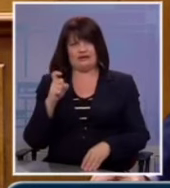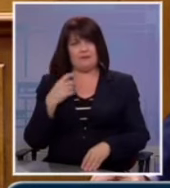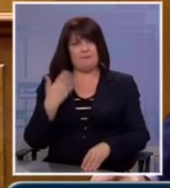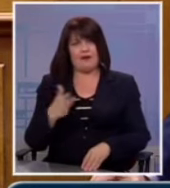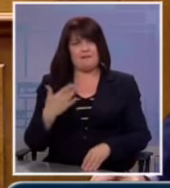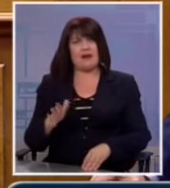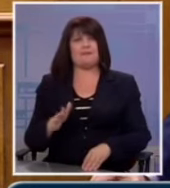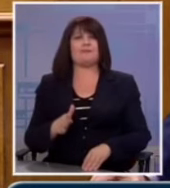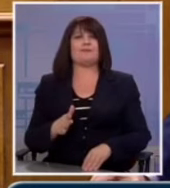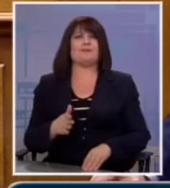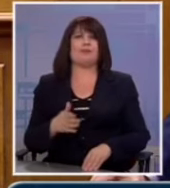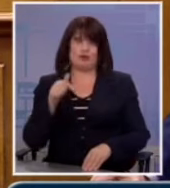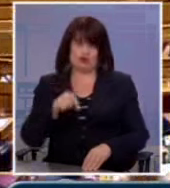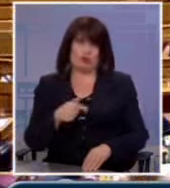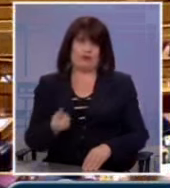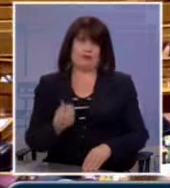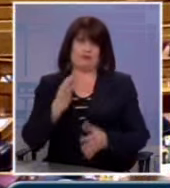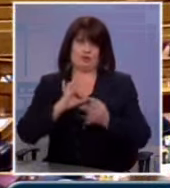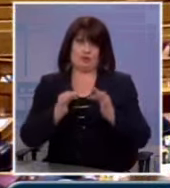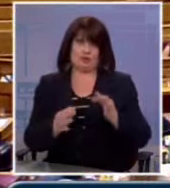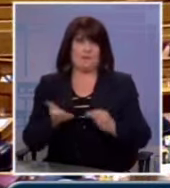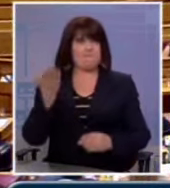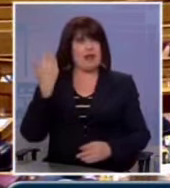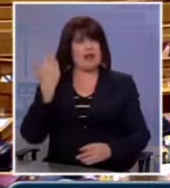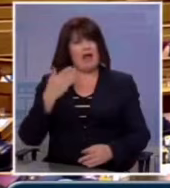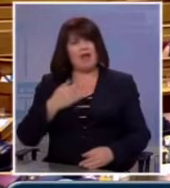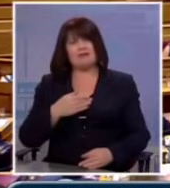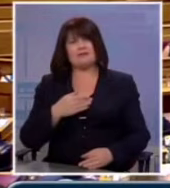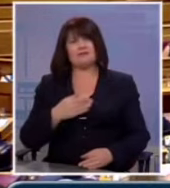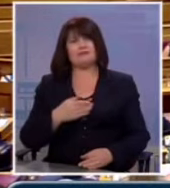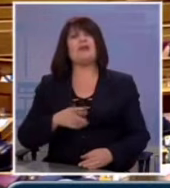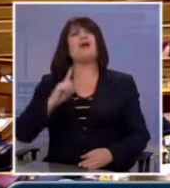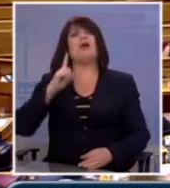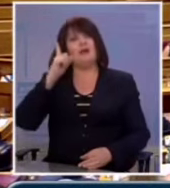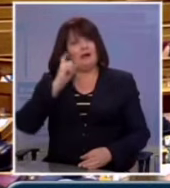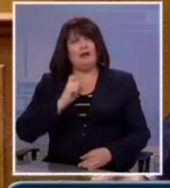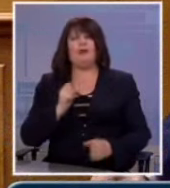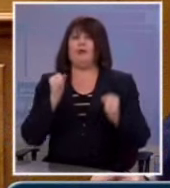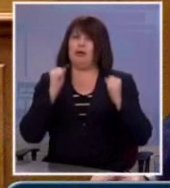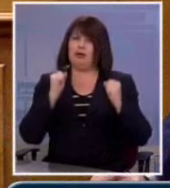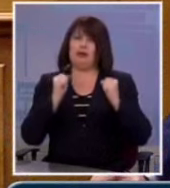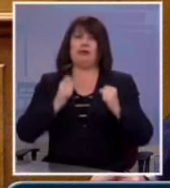στη σύγχρονη ιστορία μας, και οι Έλληνες γνωρίζουν να ψηφούν το φόβο και να αντέχουν.